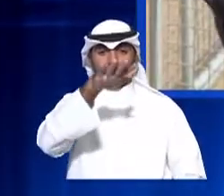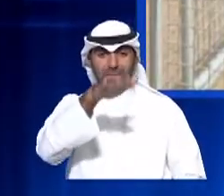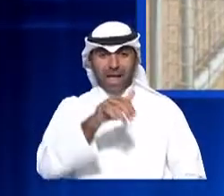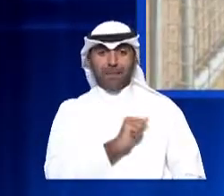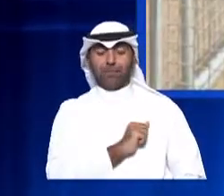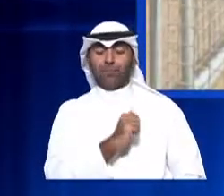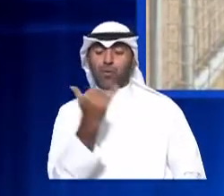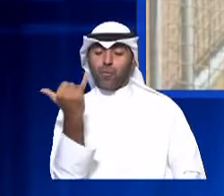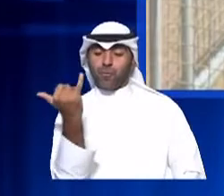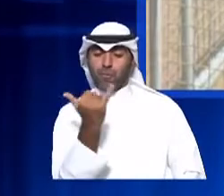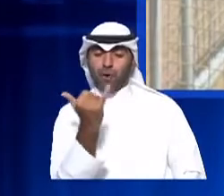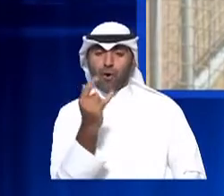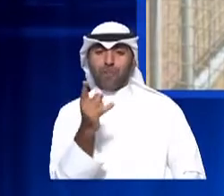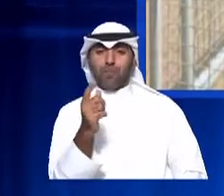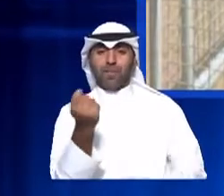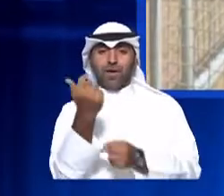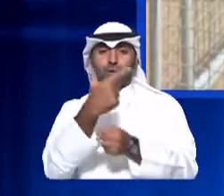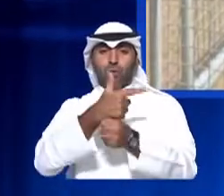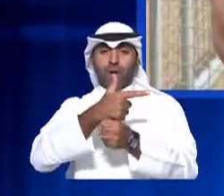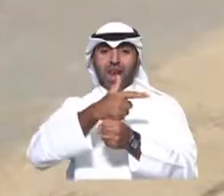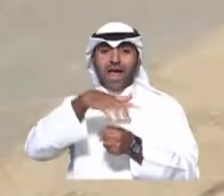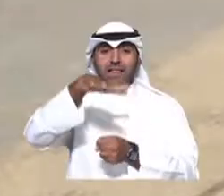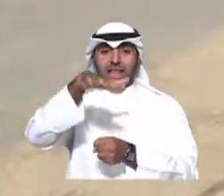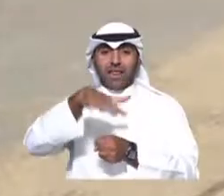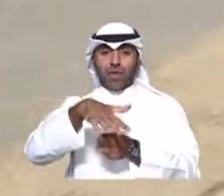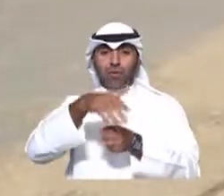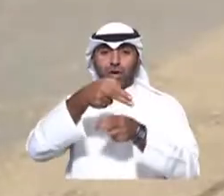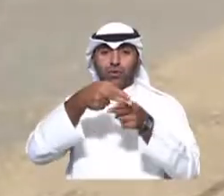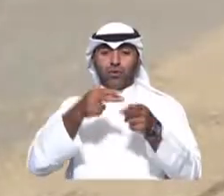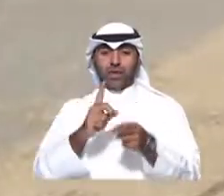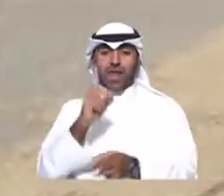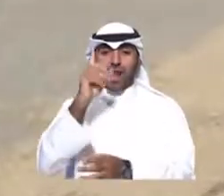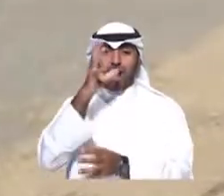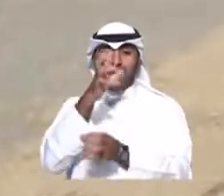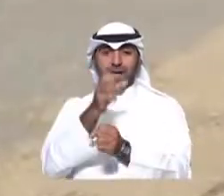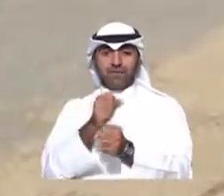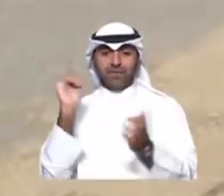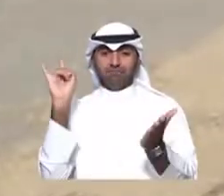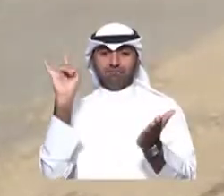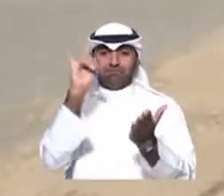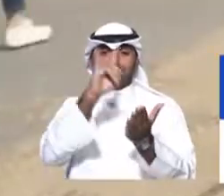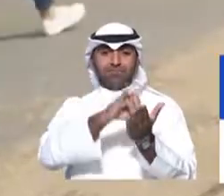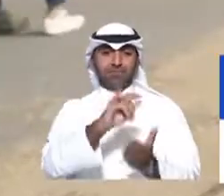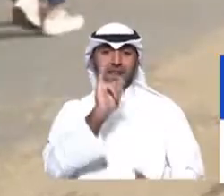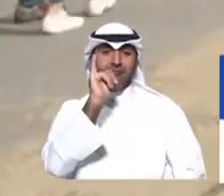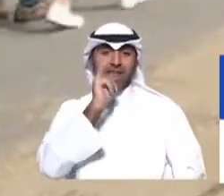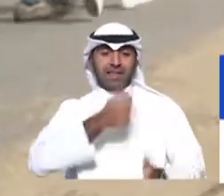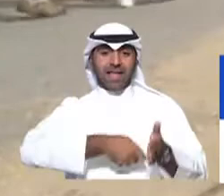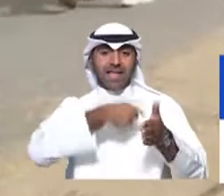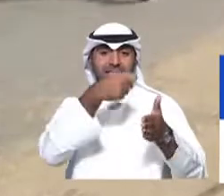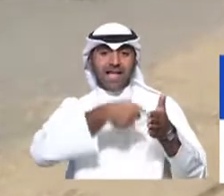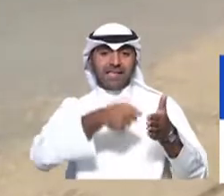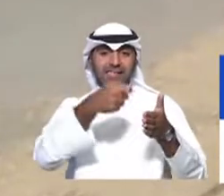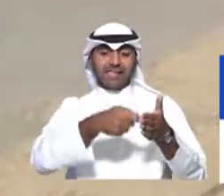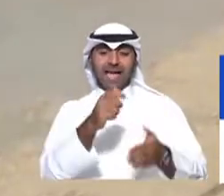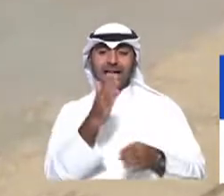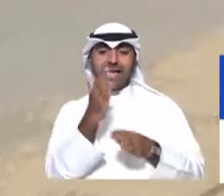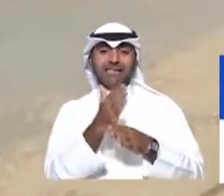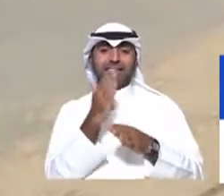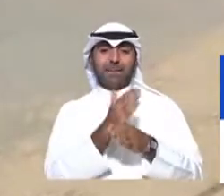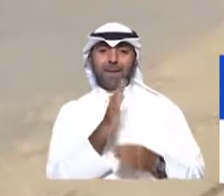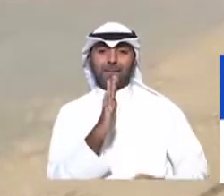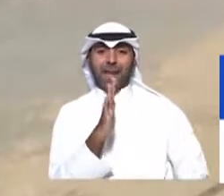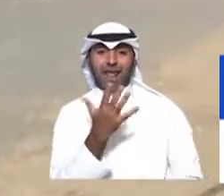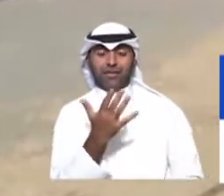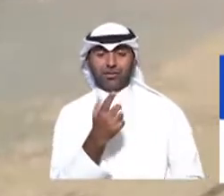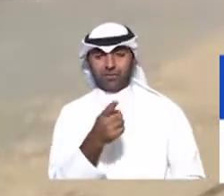وتعكس دلالات قوية وواضحة على عمق العلاقات الاستراتيجية والتاريخية بين البلدين